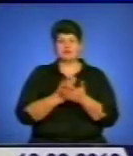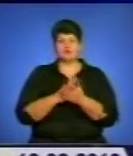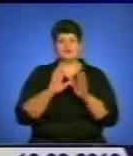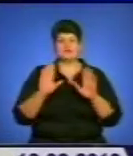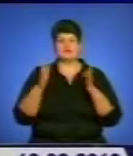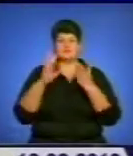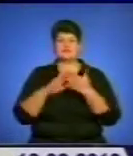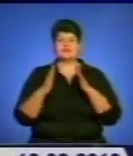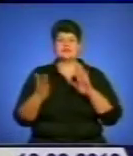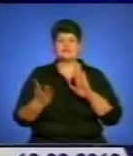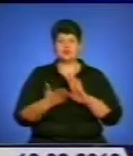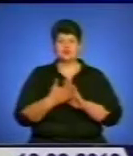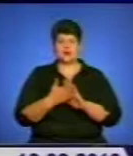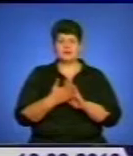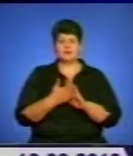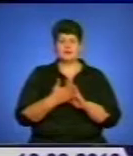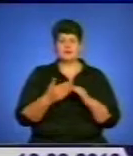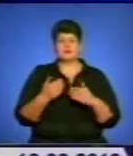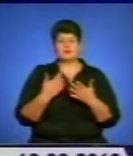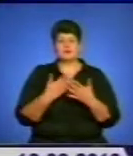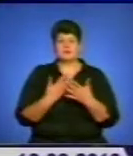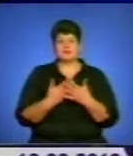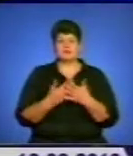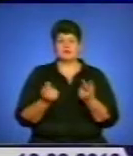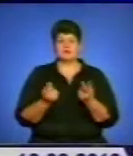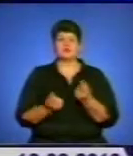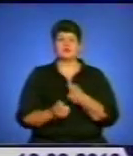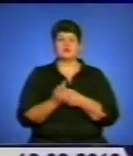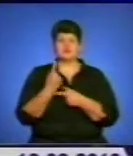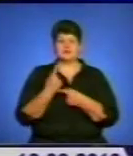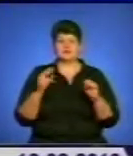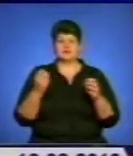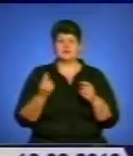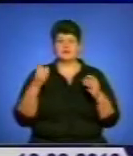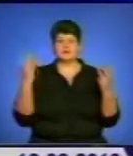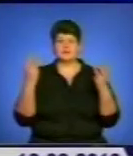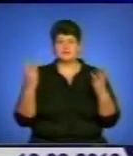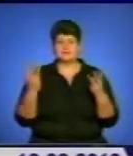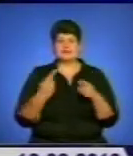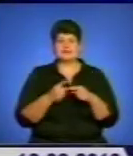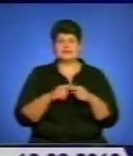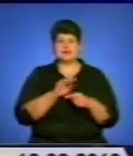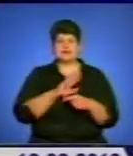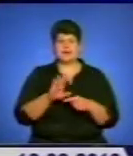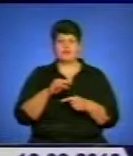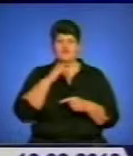надзвичайних ситуацій в Тернопільській області, ймовірною причиною виникнення пожежі стала необережність під час